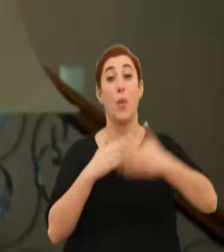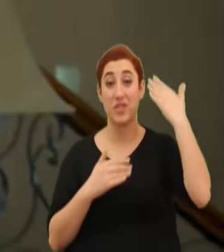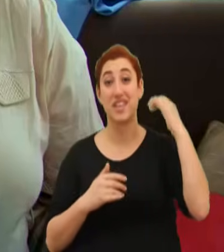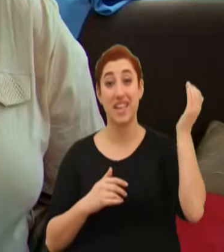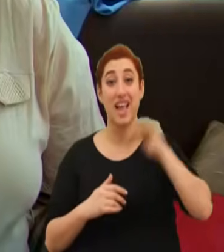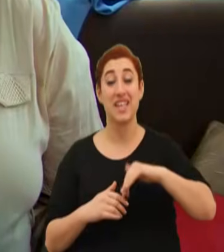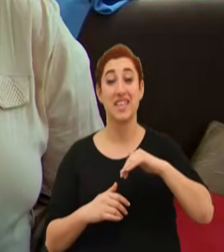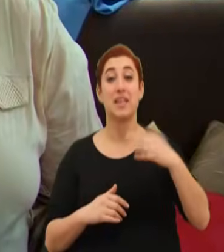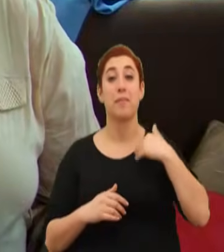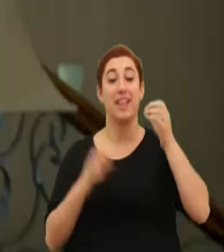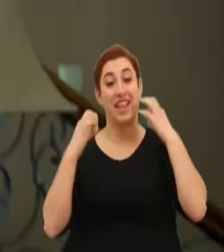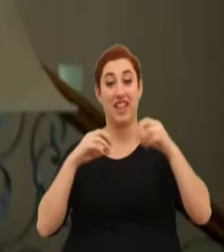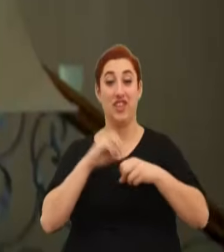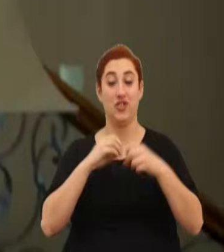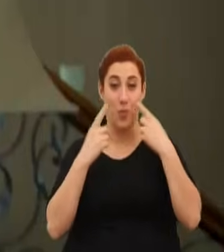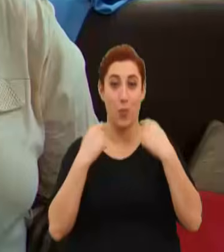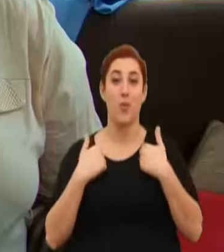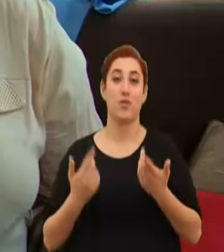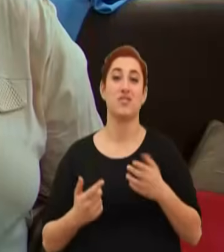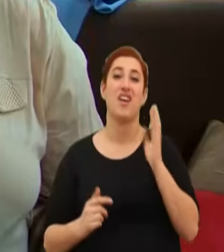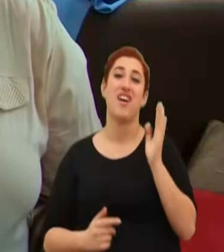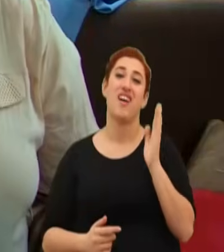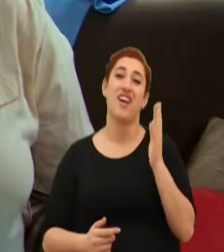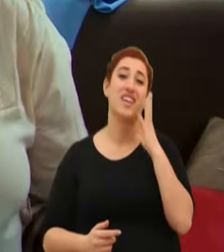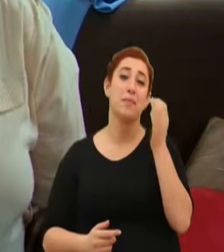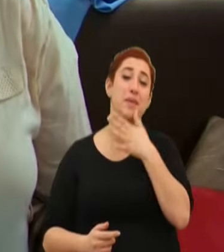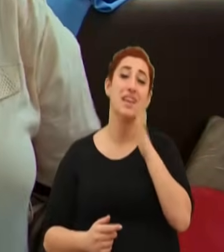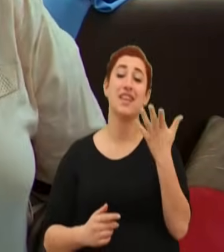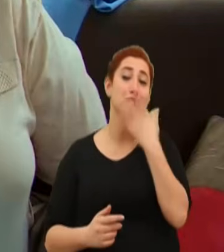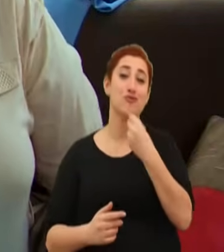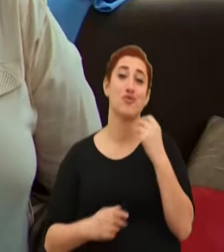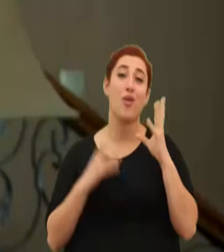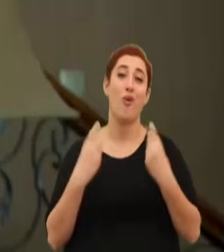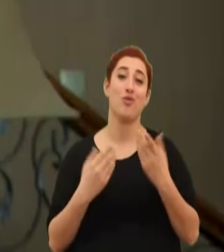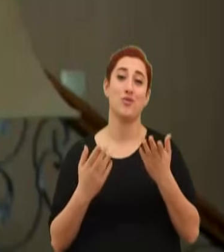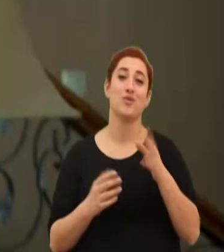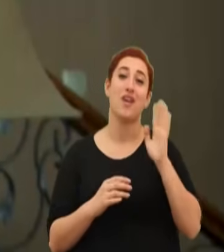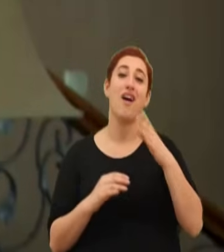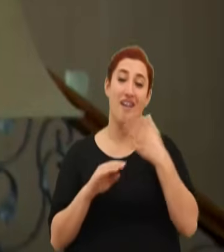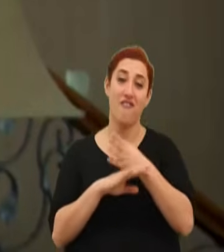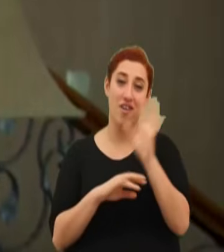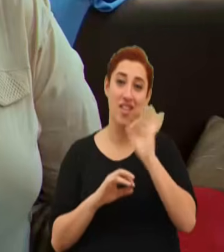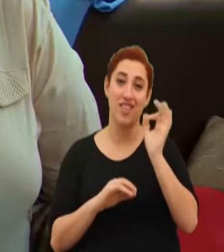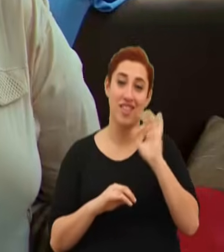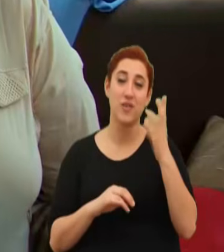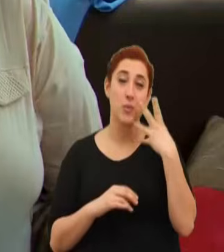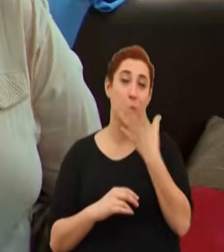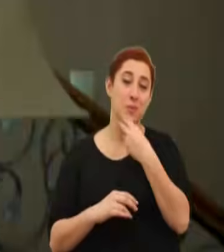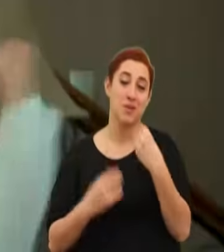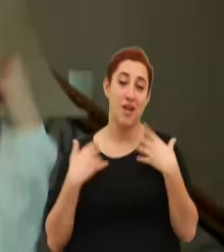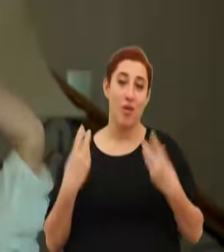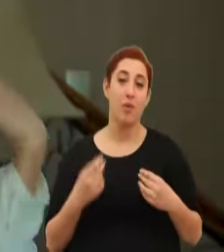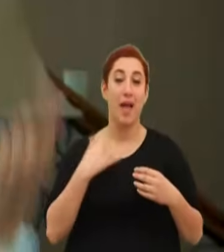önce gelseydiniz. Beni gelinlikli görürdünüz. Ay kim bilir ne kadar güzel olmuşsundur. Ay aynen öyle oldu vallahi, çok güzel